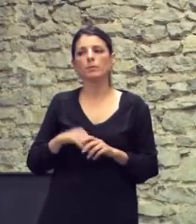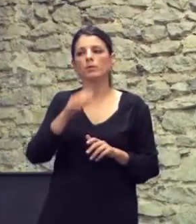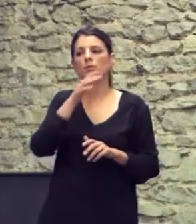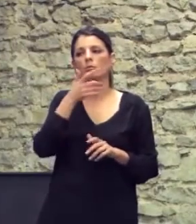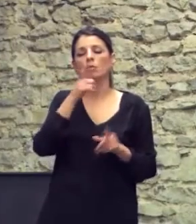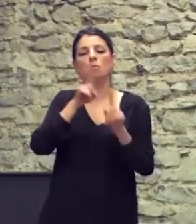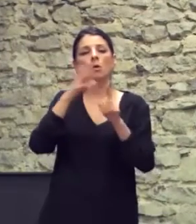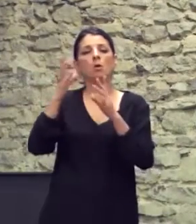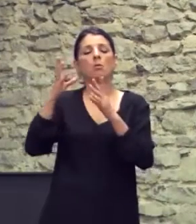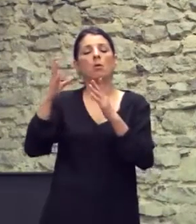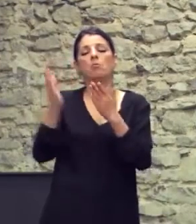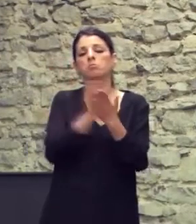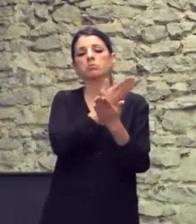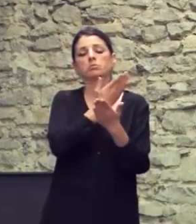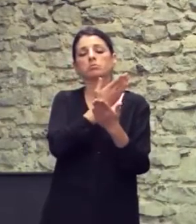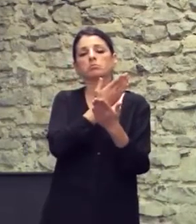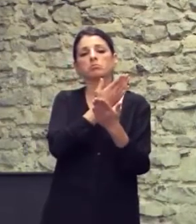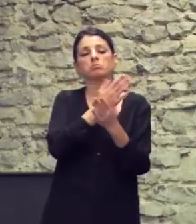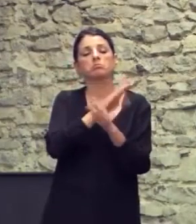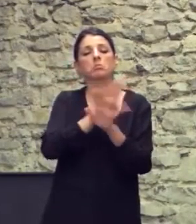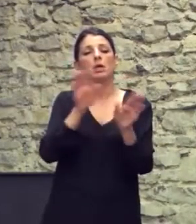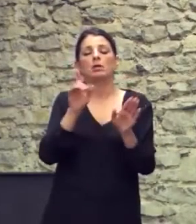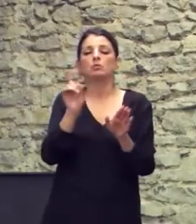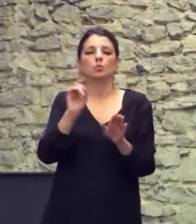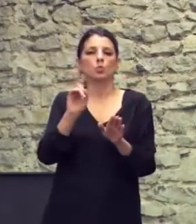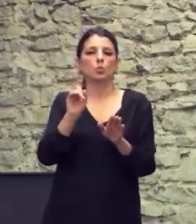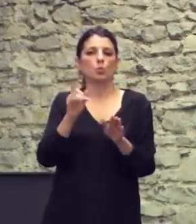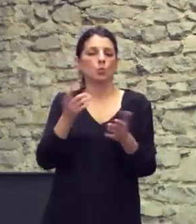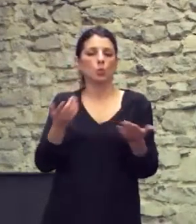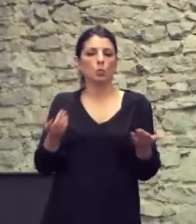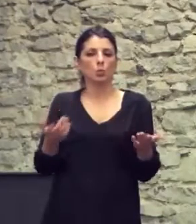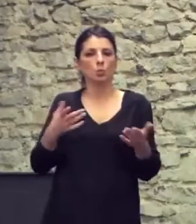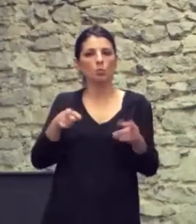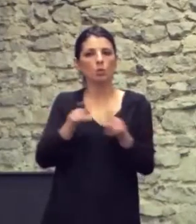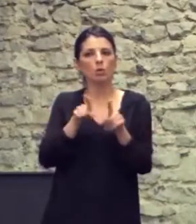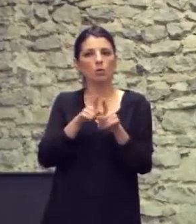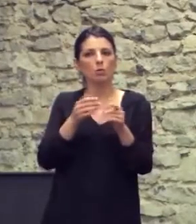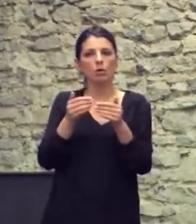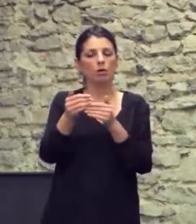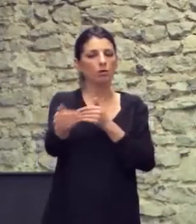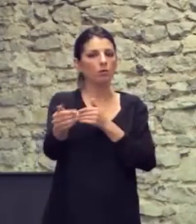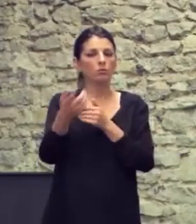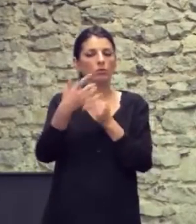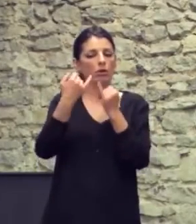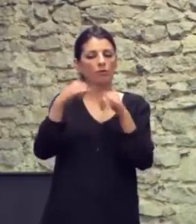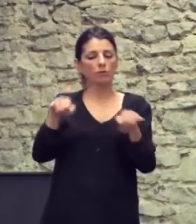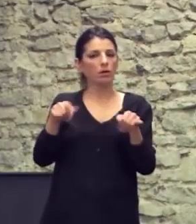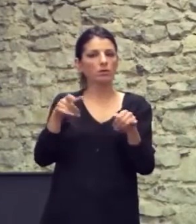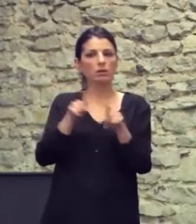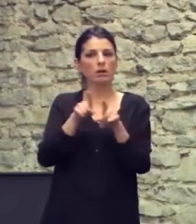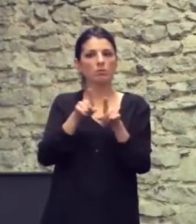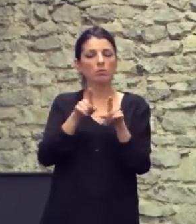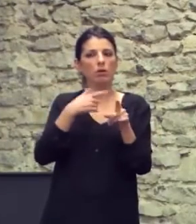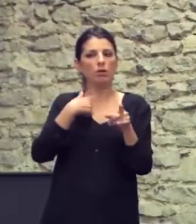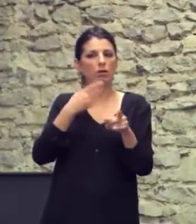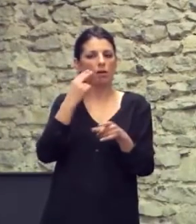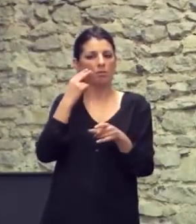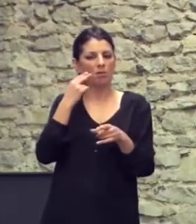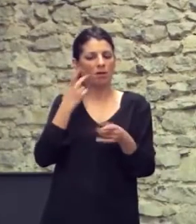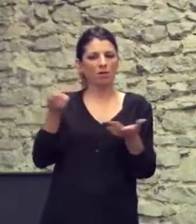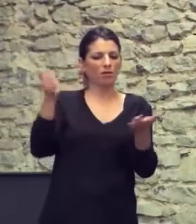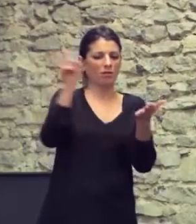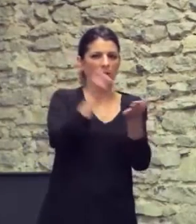Ez da pasako, eta hau eta mahir urterekin erasotuko zaituzte Bilboko jaietan, eta gongo zara berrirore beldurrez goitik bera, eta